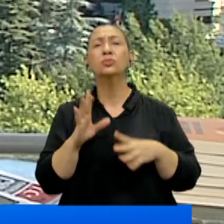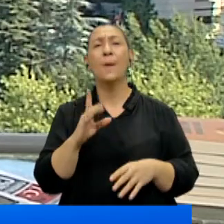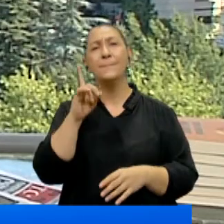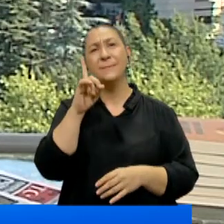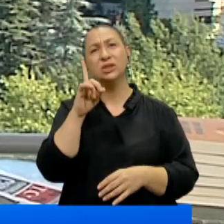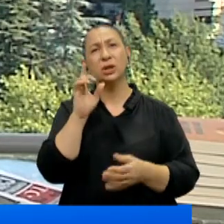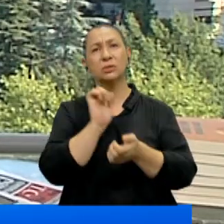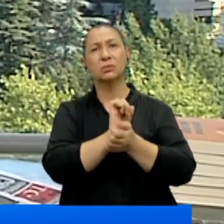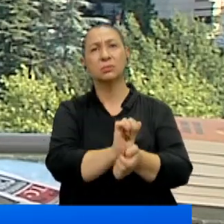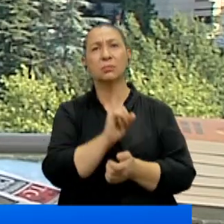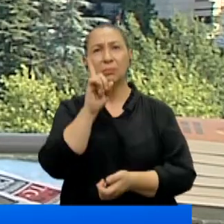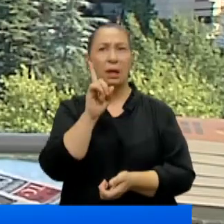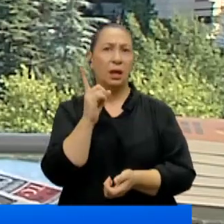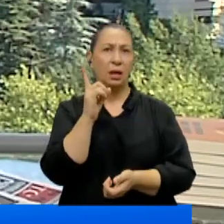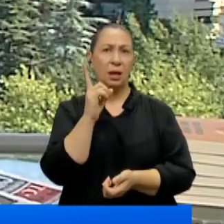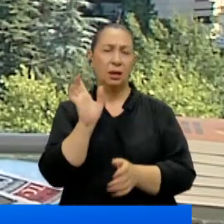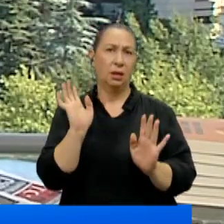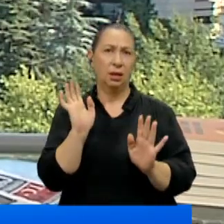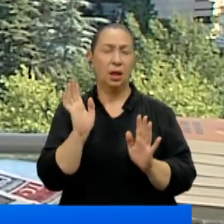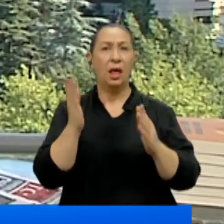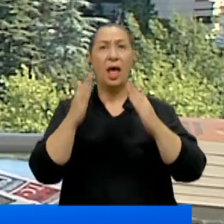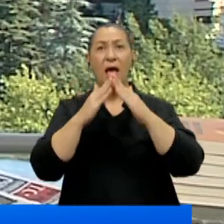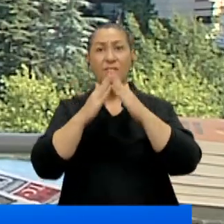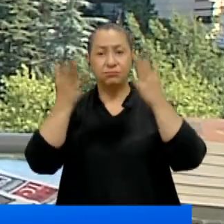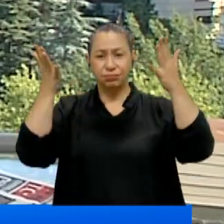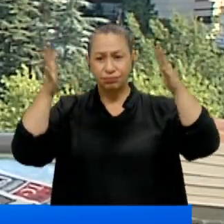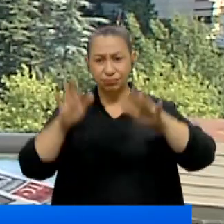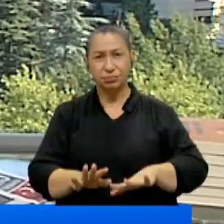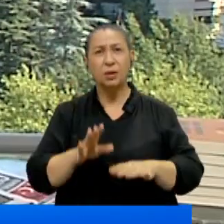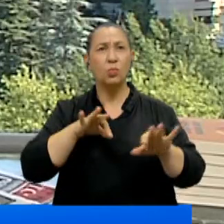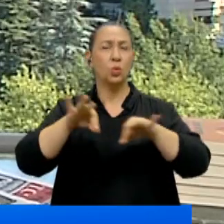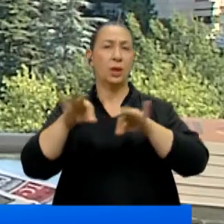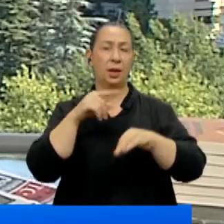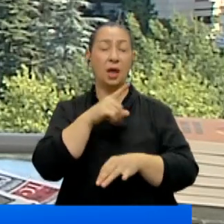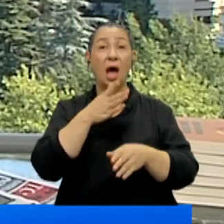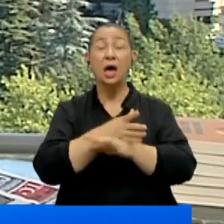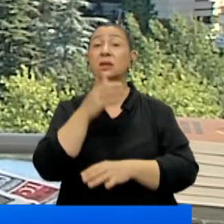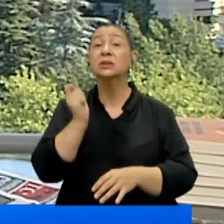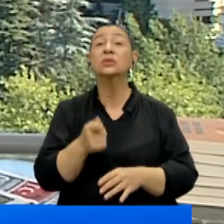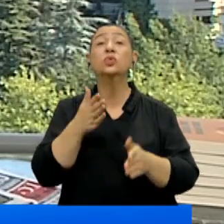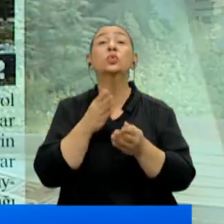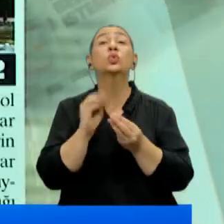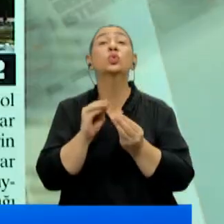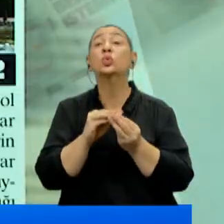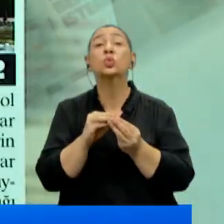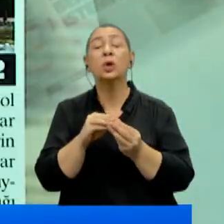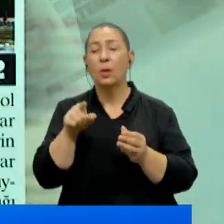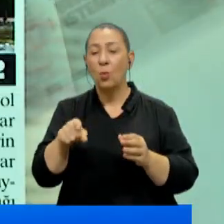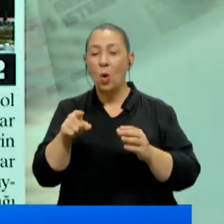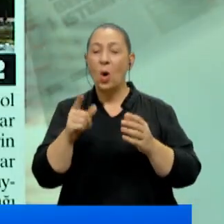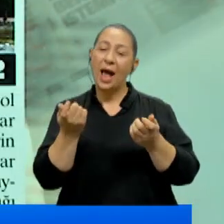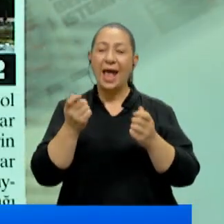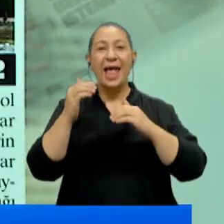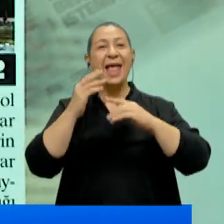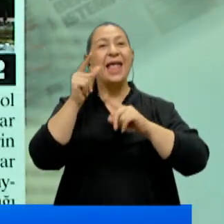kişi tutuklandı, gözaltına alındı, tutuklandı. Yıkılan bir binanın müteahhiti. Asıl suçlu imar barışını